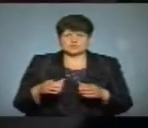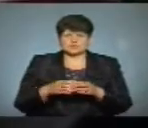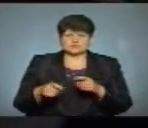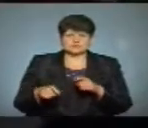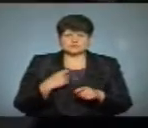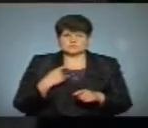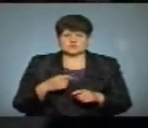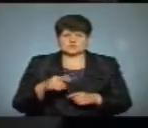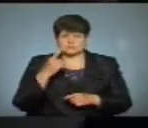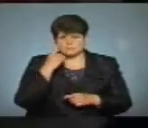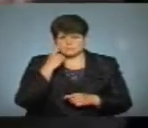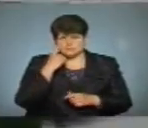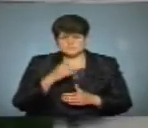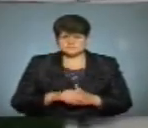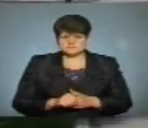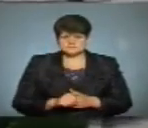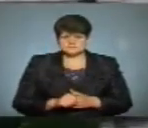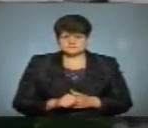позбавляють балів, каже Богдан Бутковський.